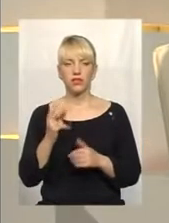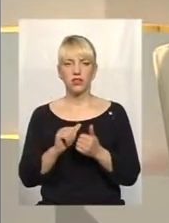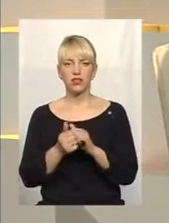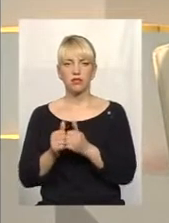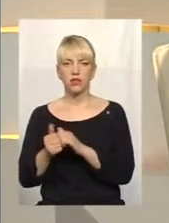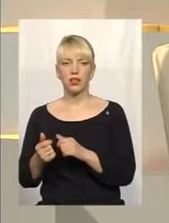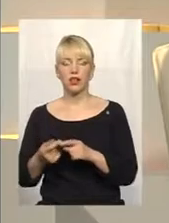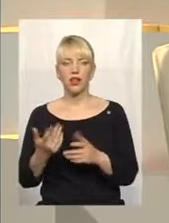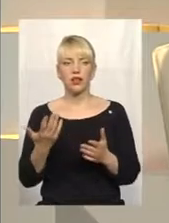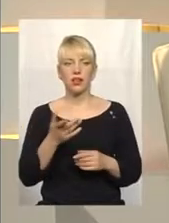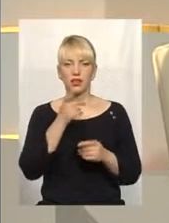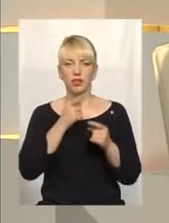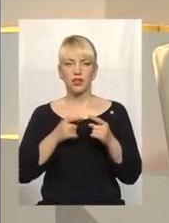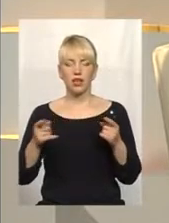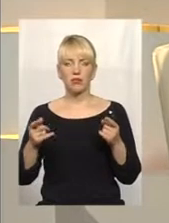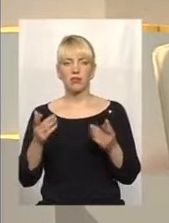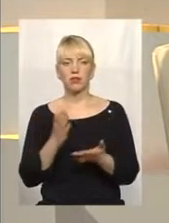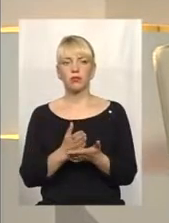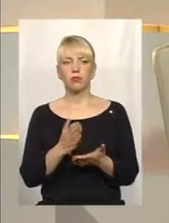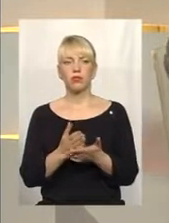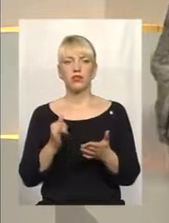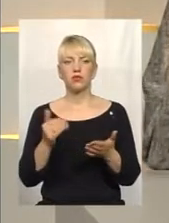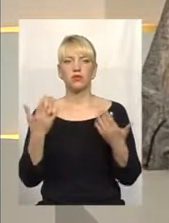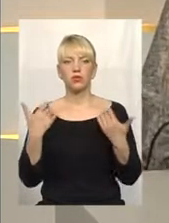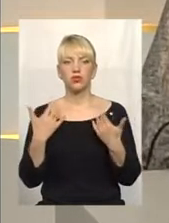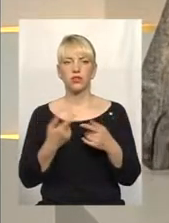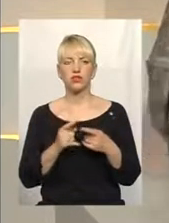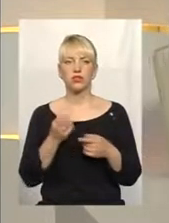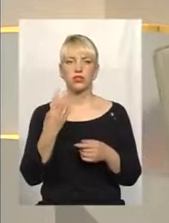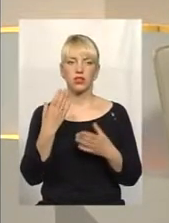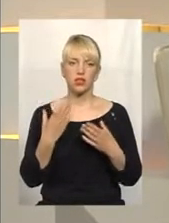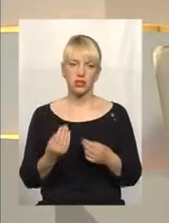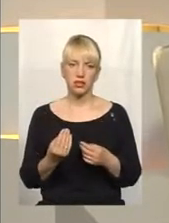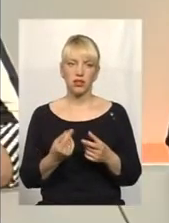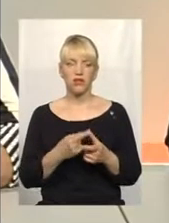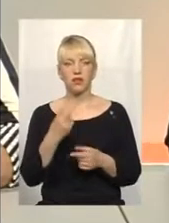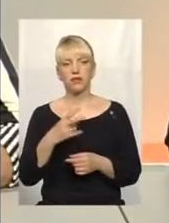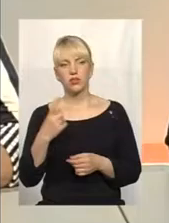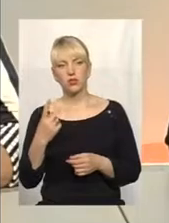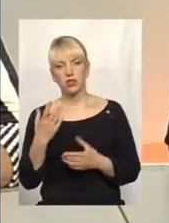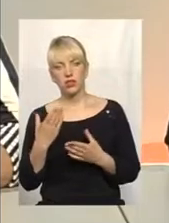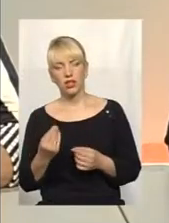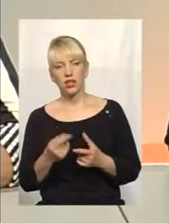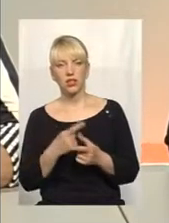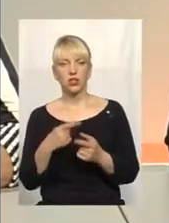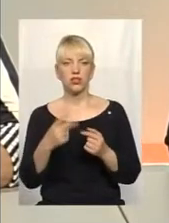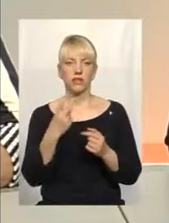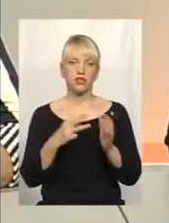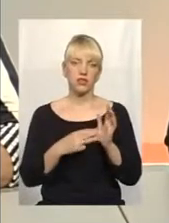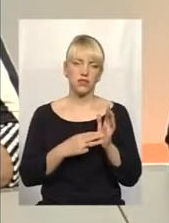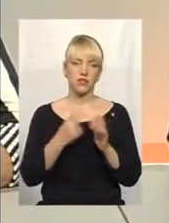термін перебування у відпочинкових закладах? Це 14 днів, це ми говоримо 21 день, чи це 28,